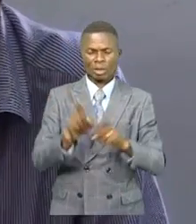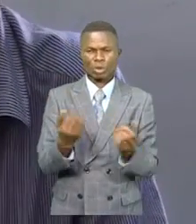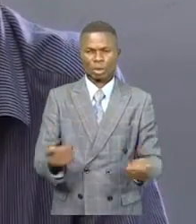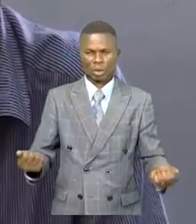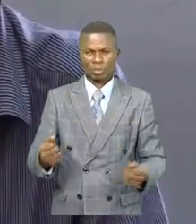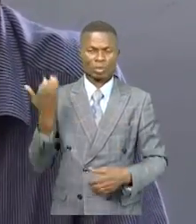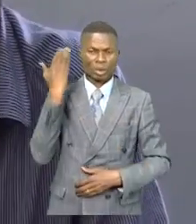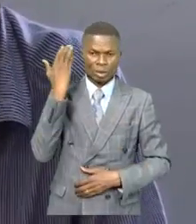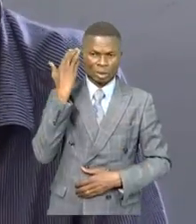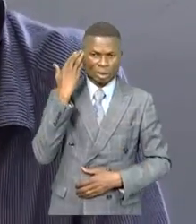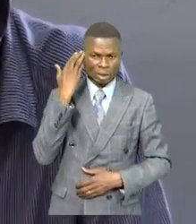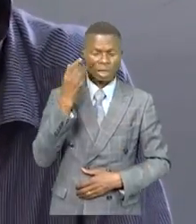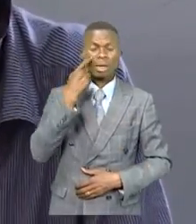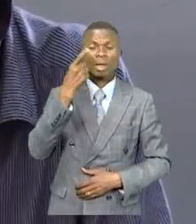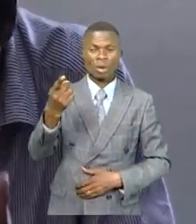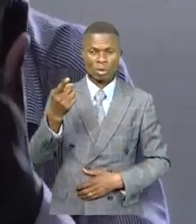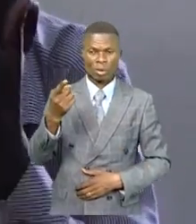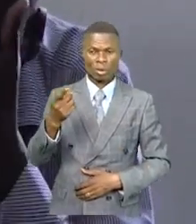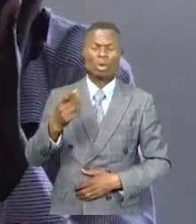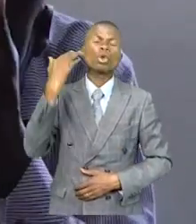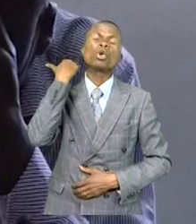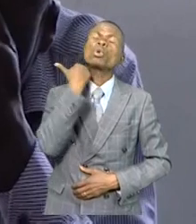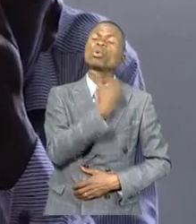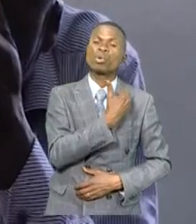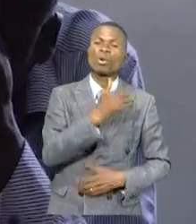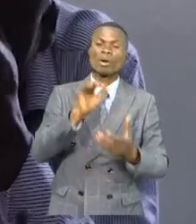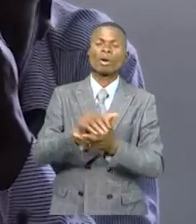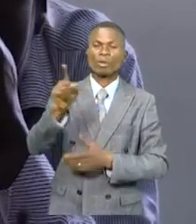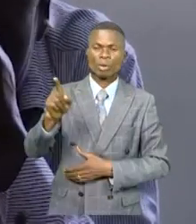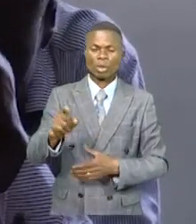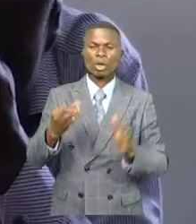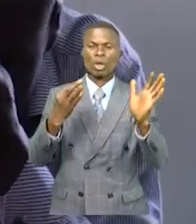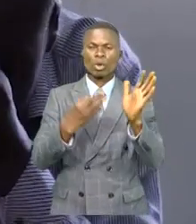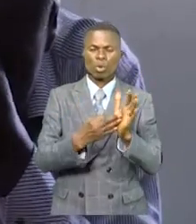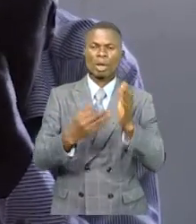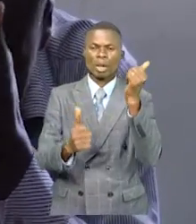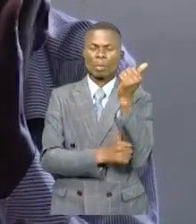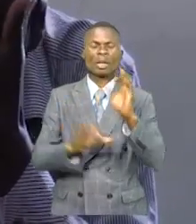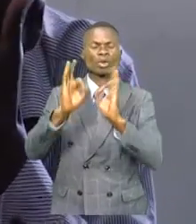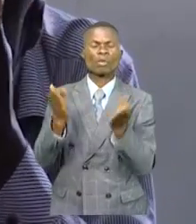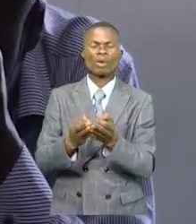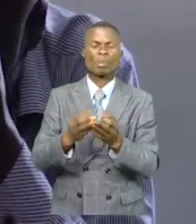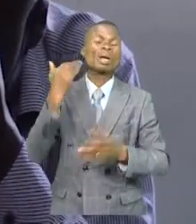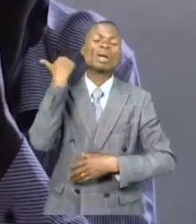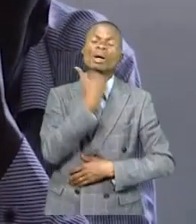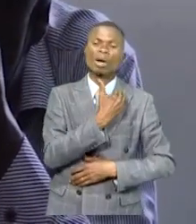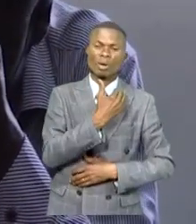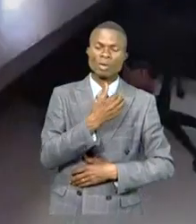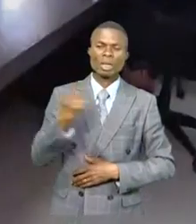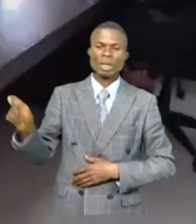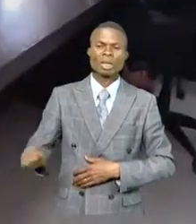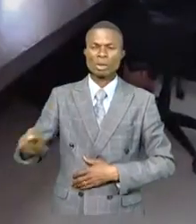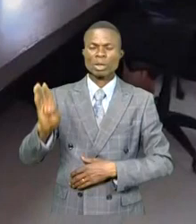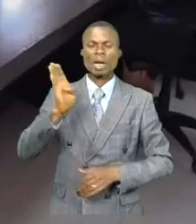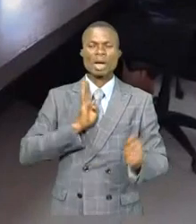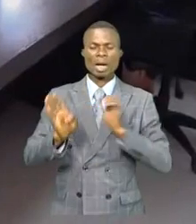son état, assisté impuissant à la décapitation de sa femme et 8 autres membres de sa famille à Rwenzori, en territoire de